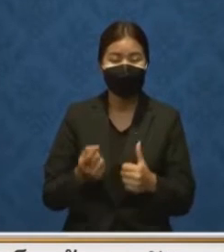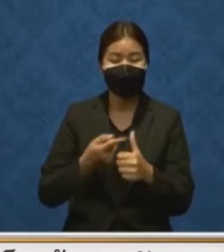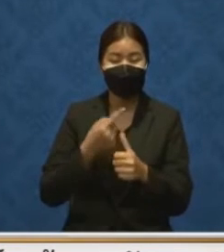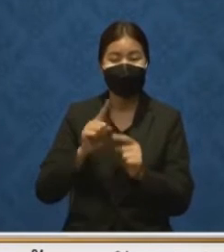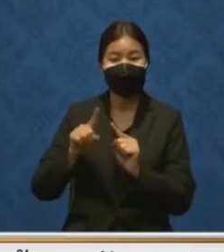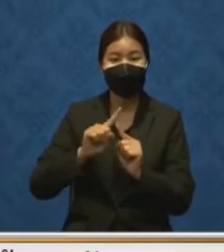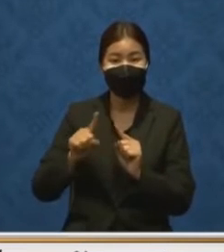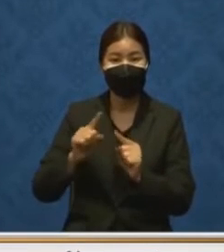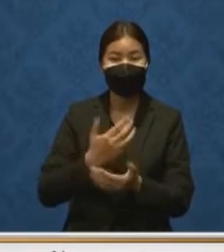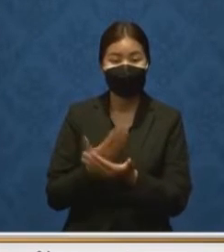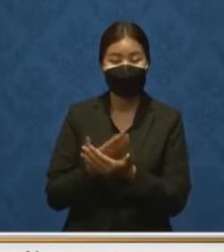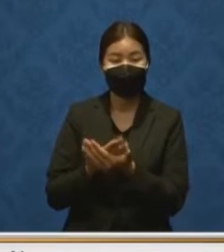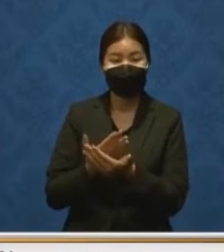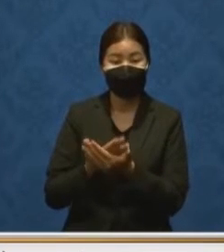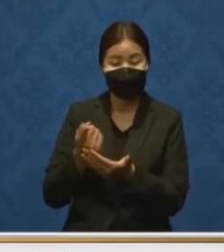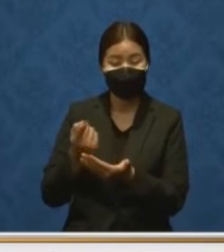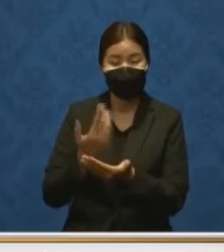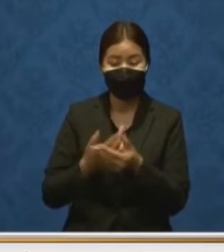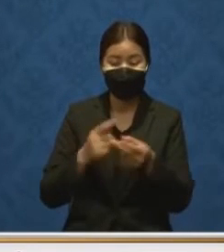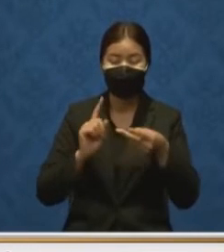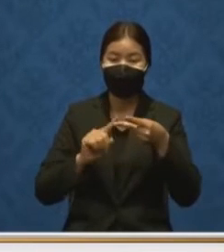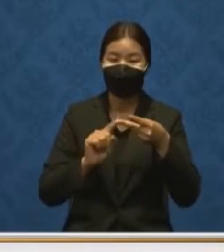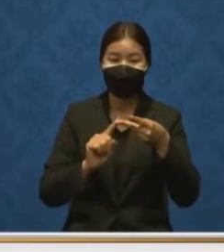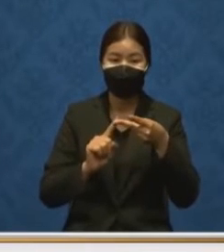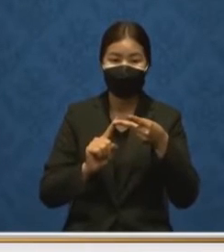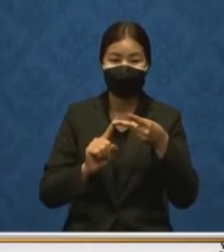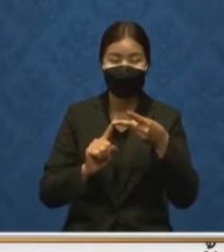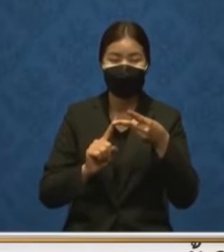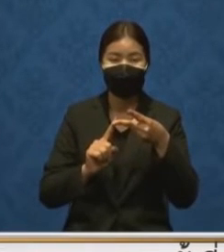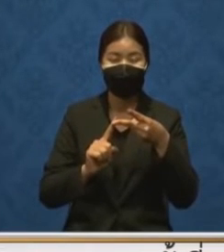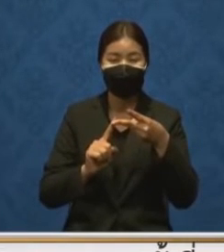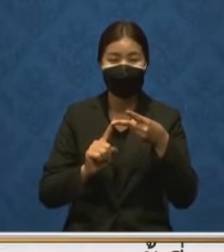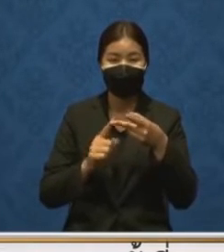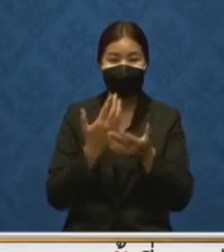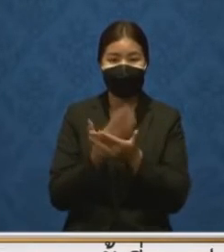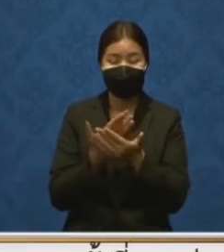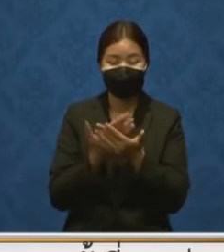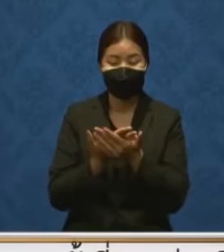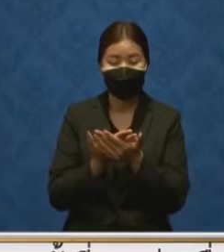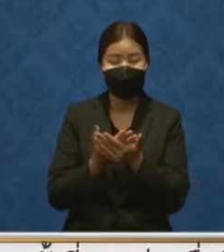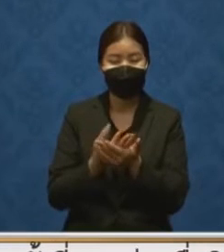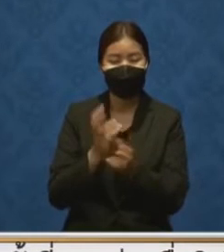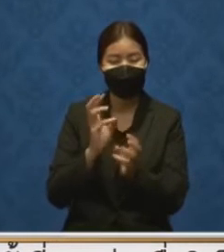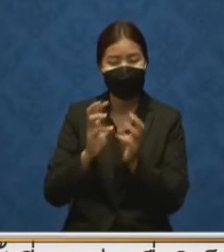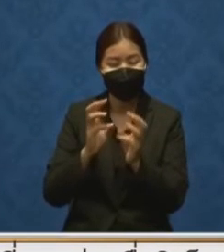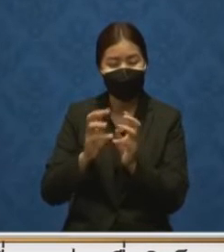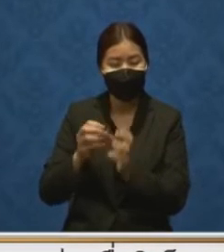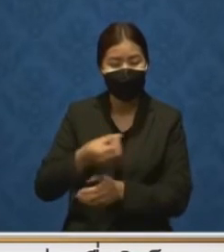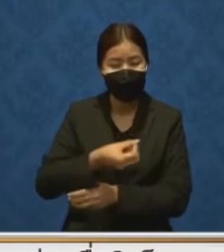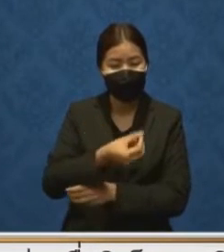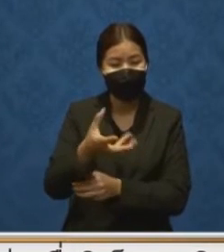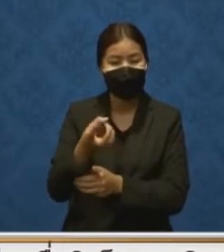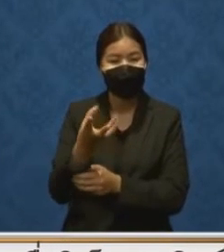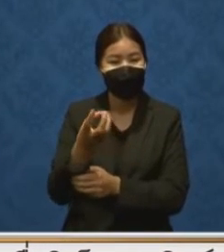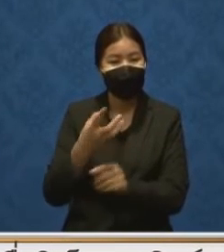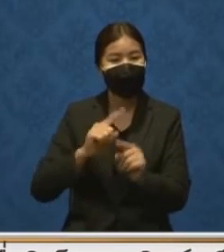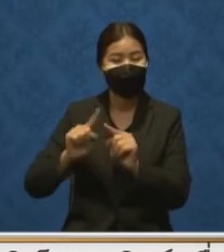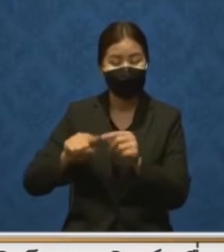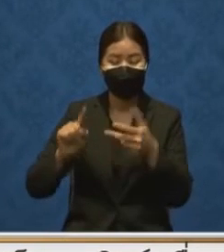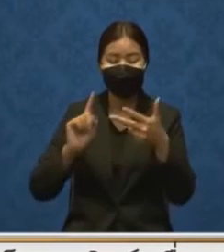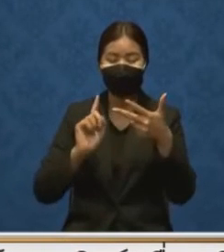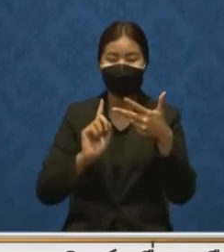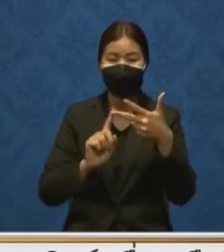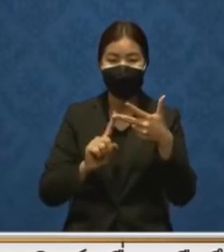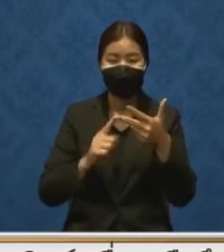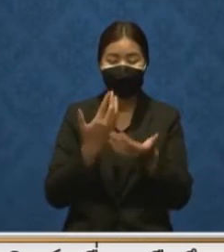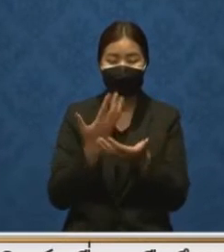เงินเฟอ ประเด็นที่สองคือเรื่องของราคาปุยยยยยยยยย